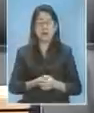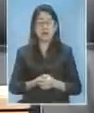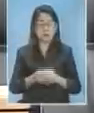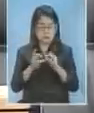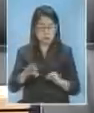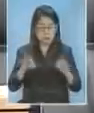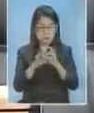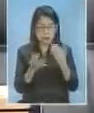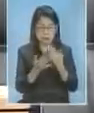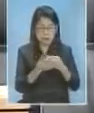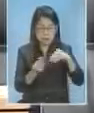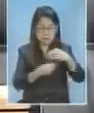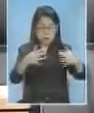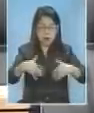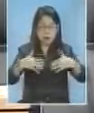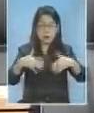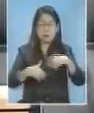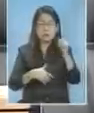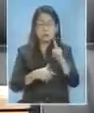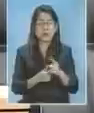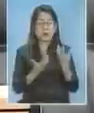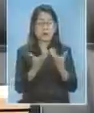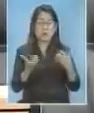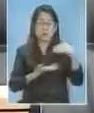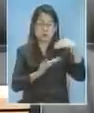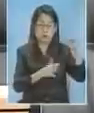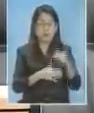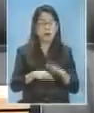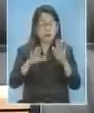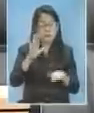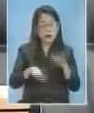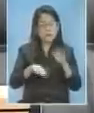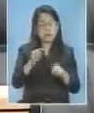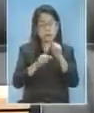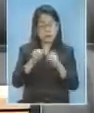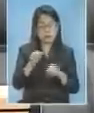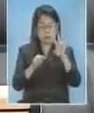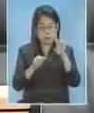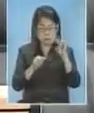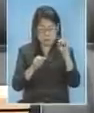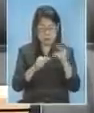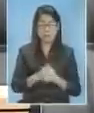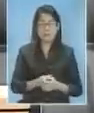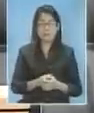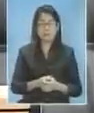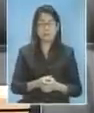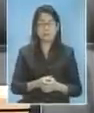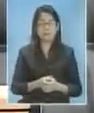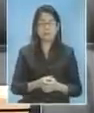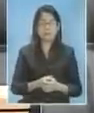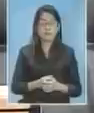ได้จากการส่งออกคิดเป็นกว่า 70% ของผลิตภัณฑ์มวลรวมประชาชาติหรือว่า